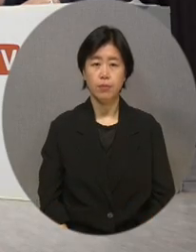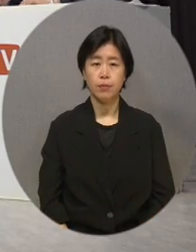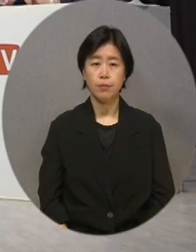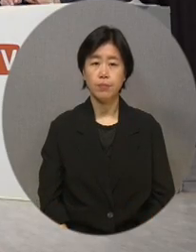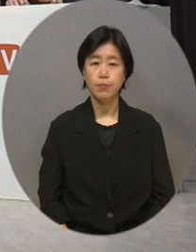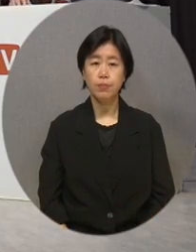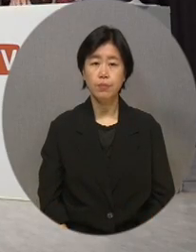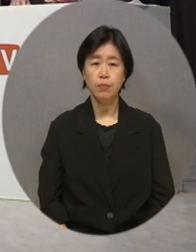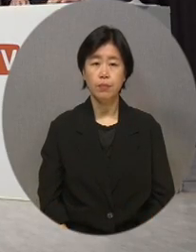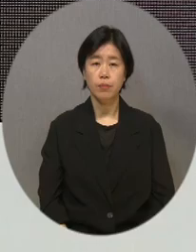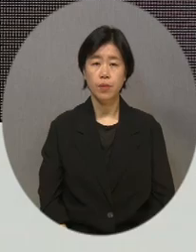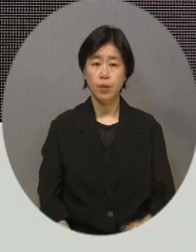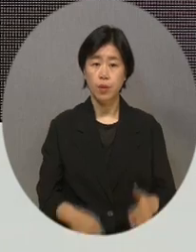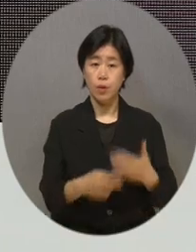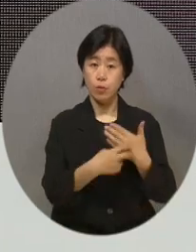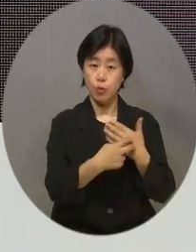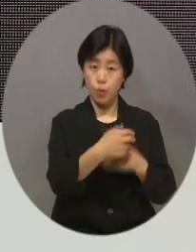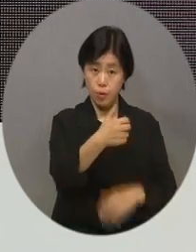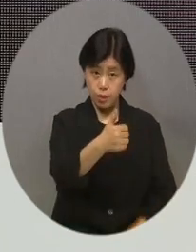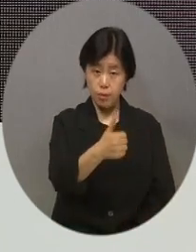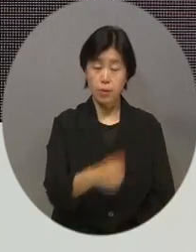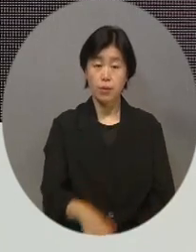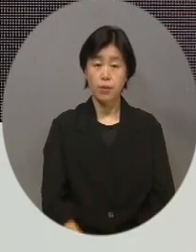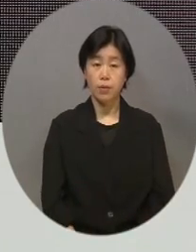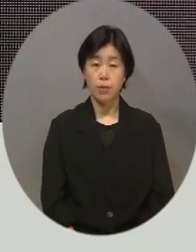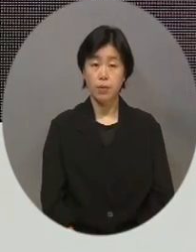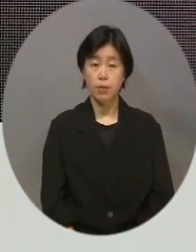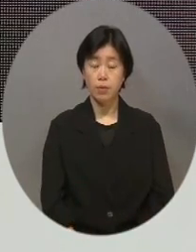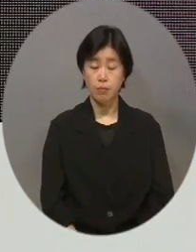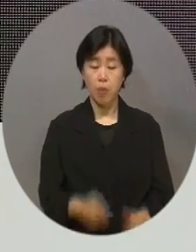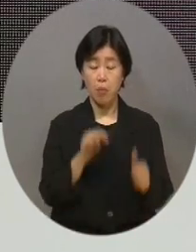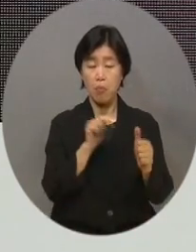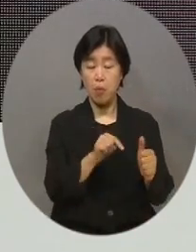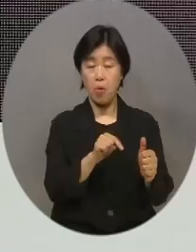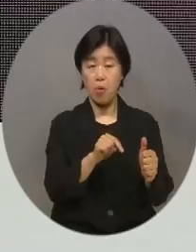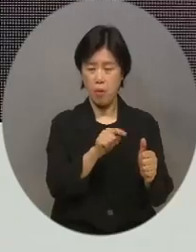위해서 의료인들에게 무작정 뭐 낙후 지역에 가라.